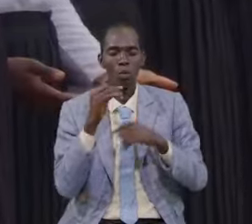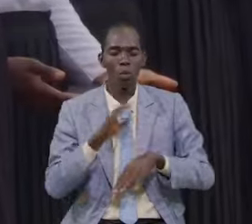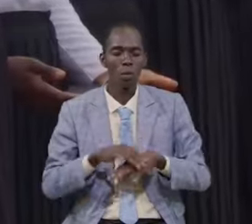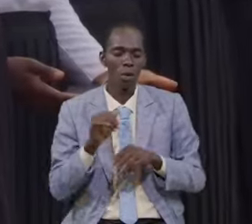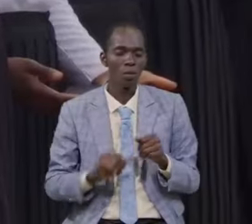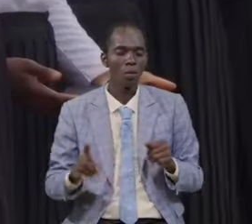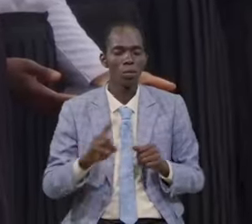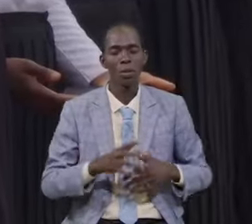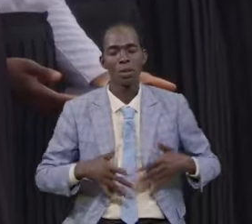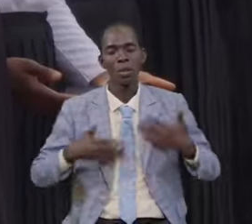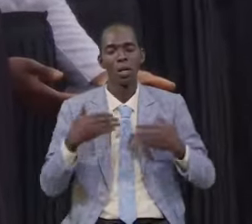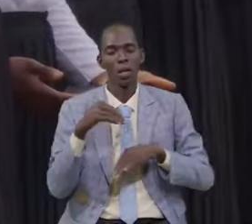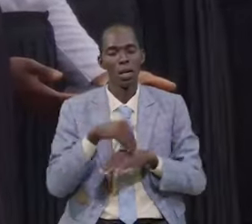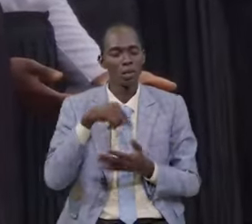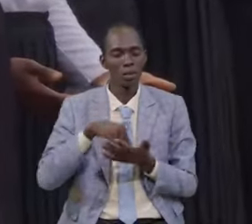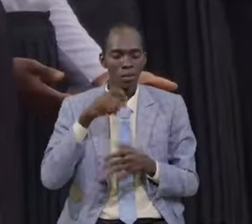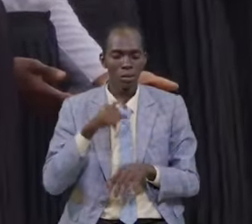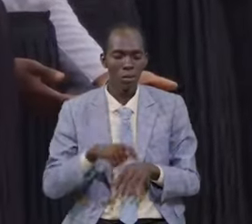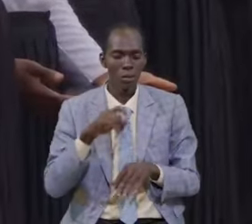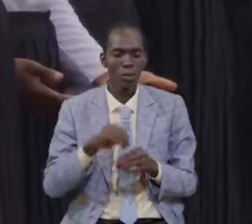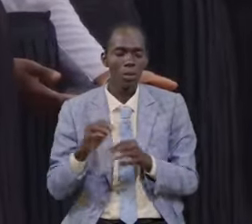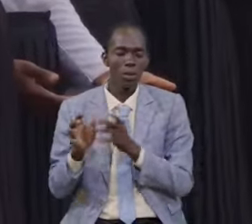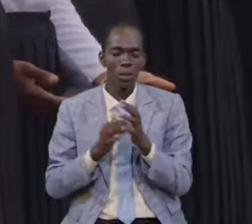cette heure au nom de Jésus.